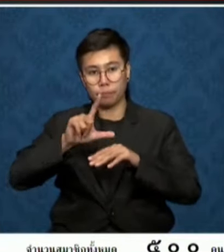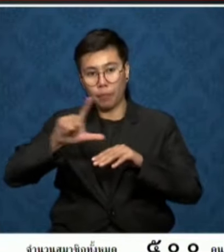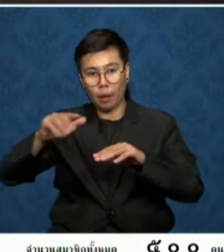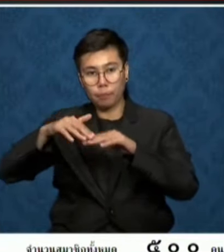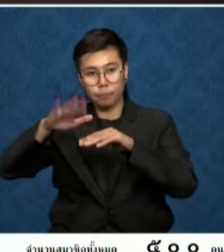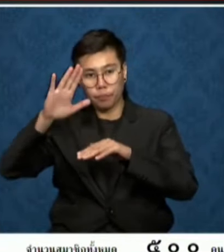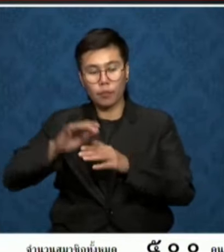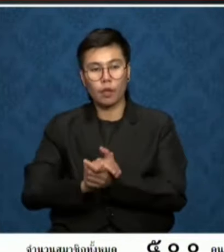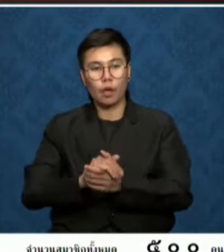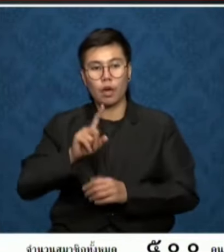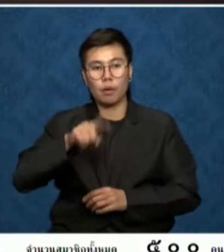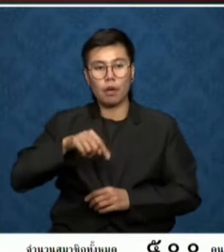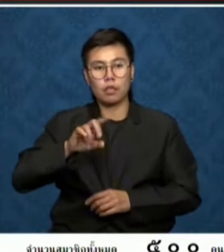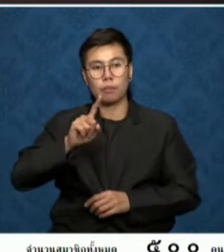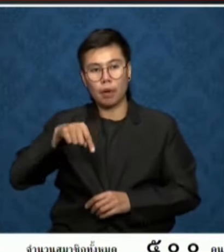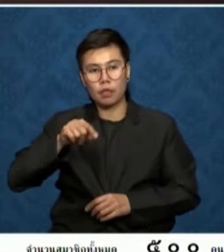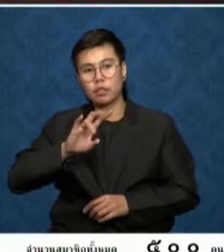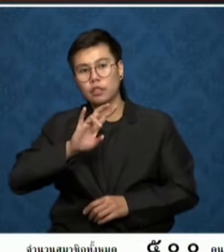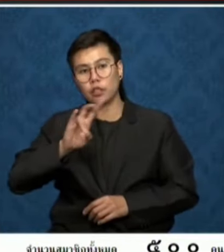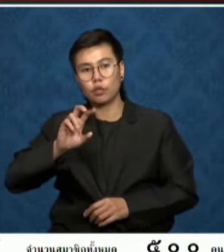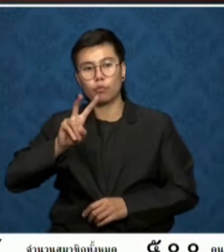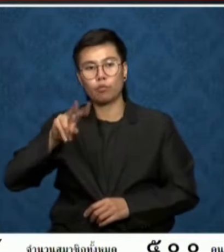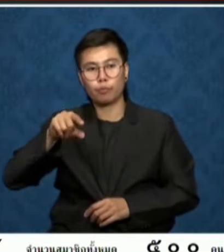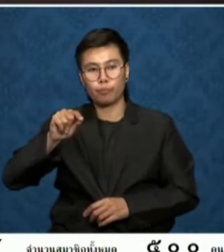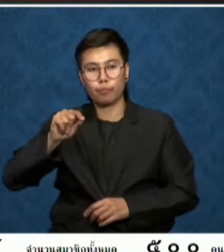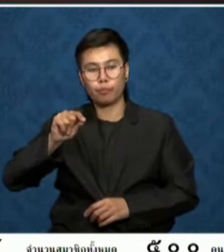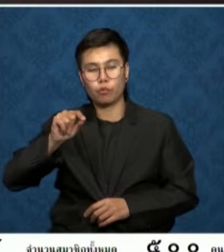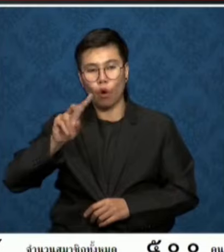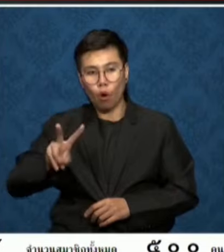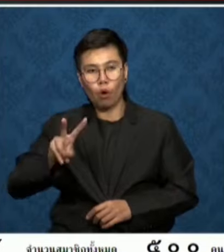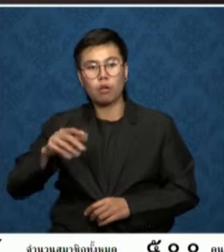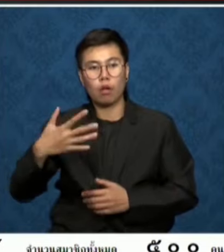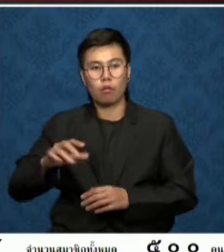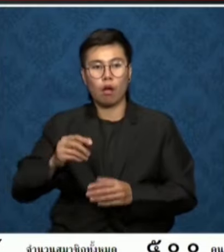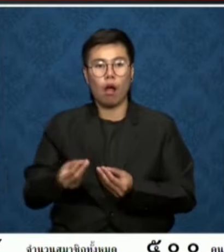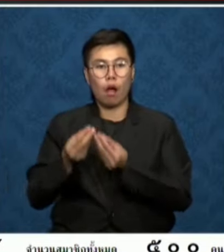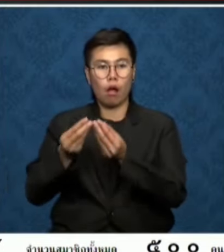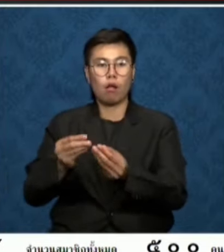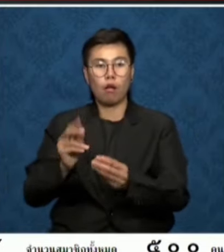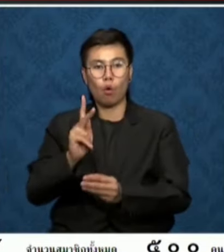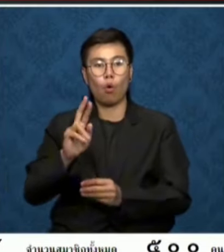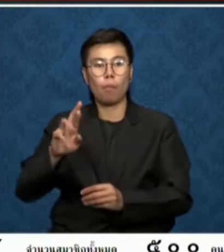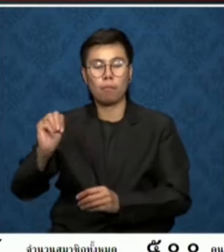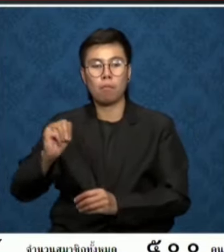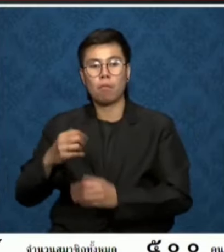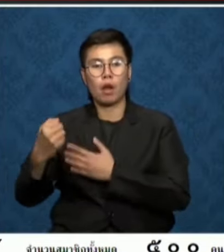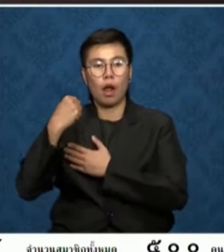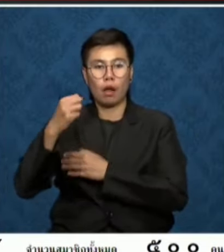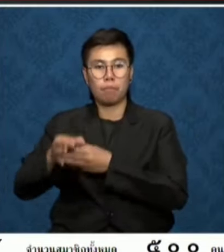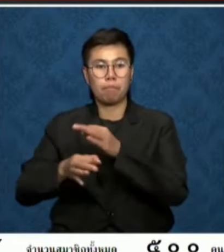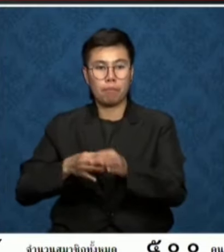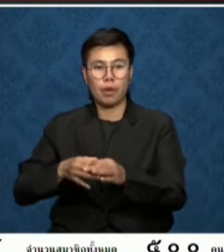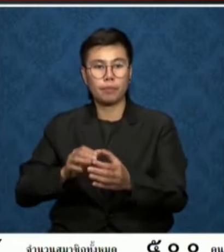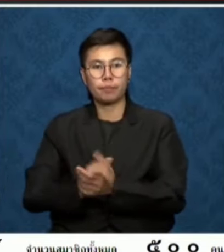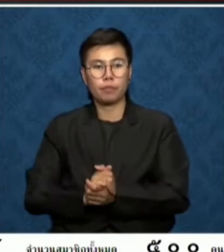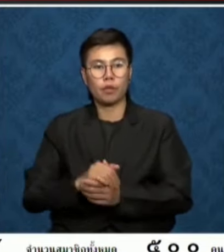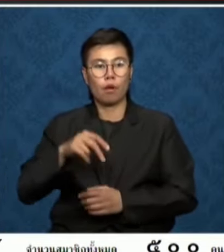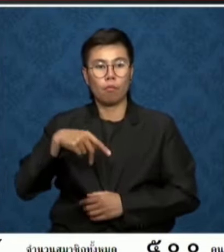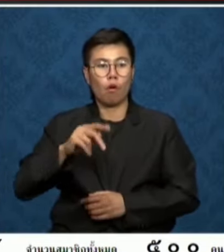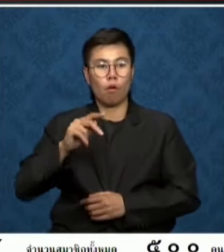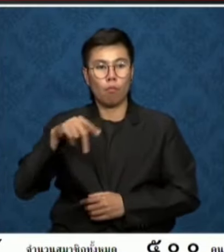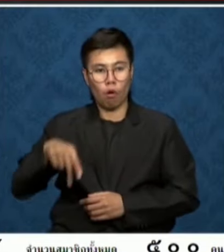ครึ่ง 1,172 ล้านบาทครับถูกจัดสรรไปให้กรมพัฒนาพลังงานทดแทนและอนุรักษ์พลังงานหรือพพครับ